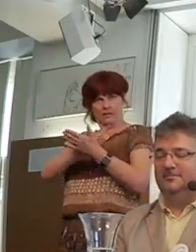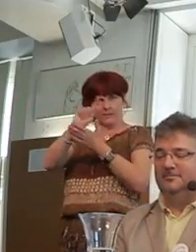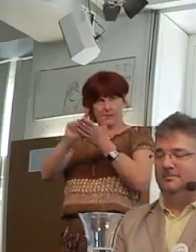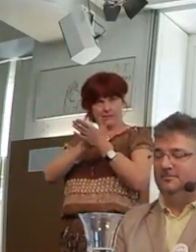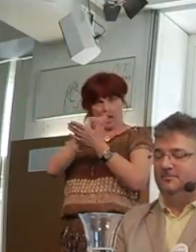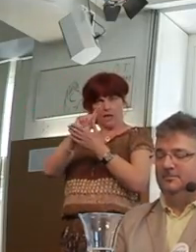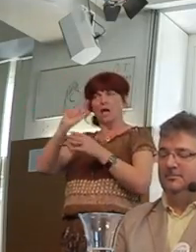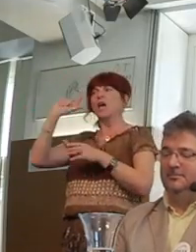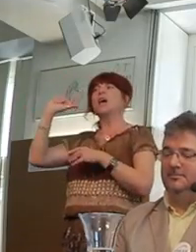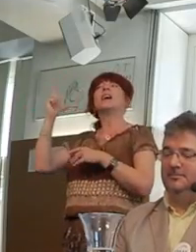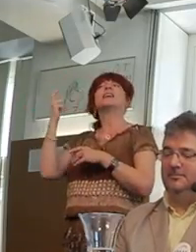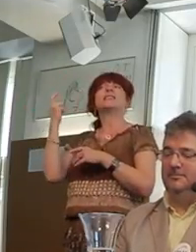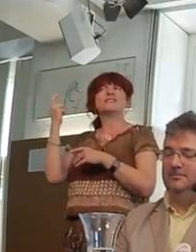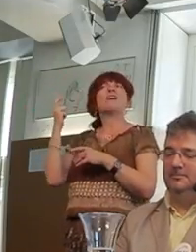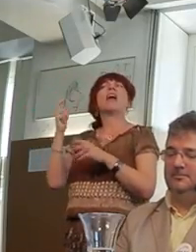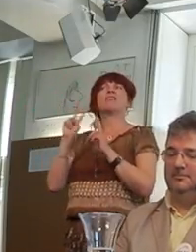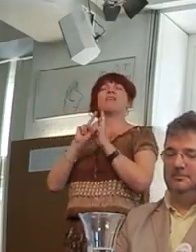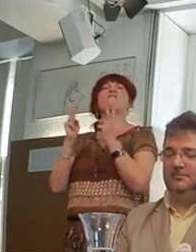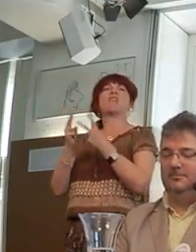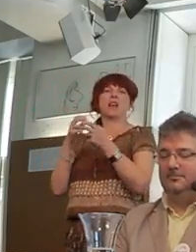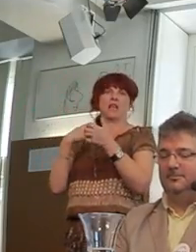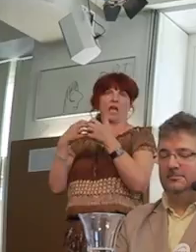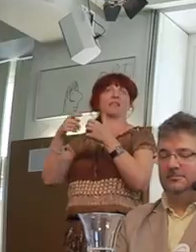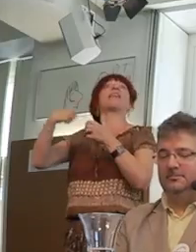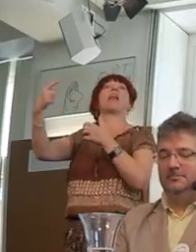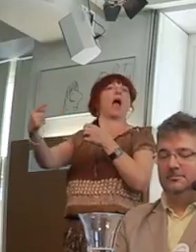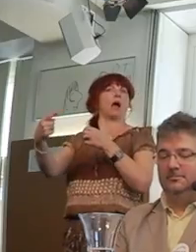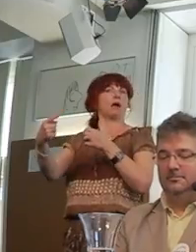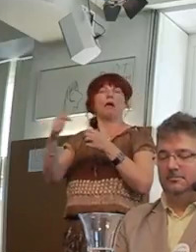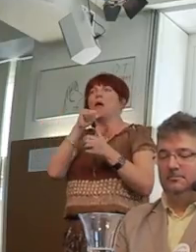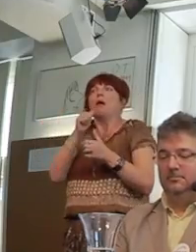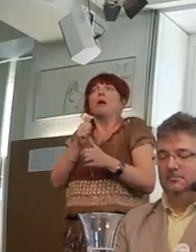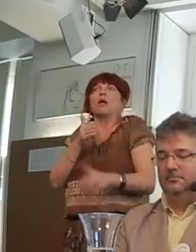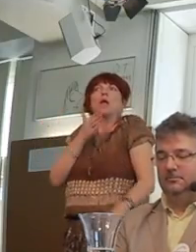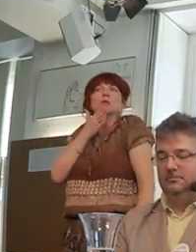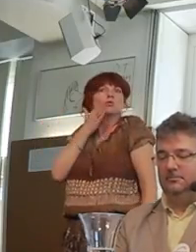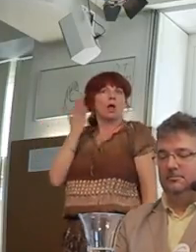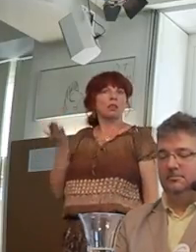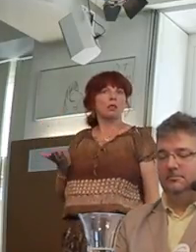fürchterlichen Zweiten Weltkrieg, war es ja wohl keine Schande, dass man dort